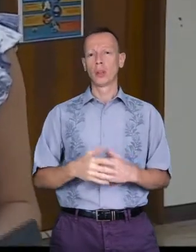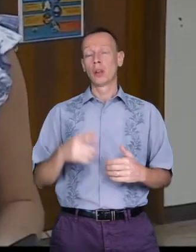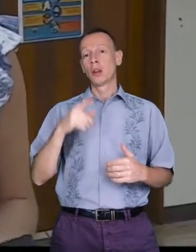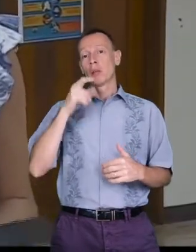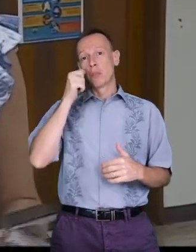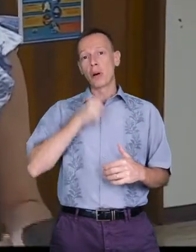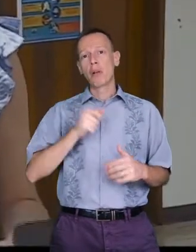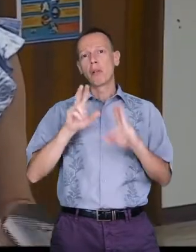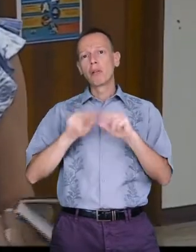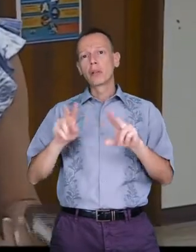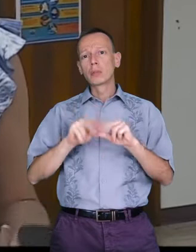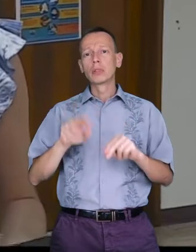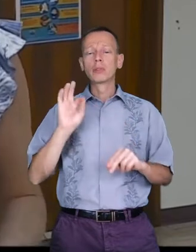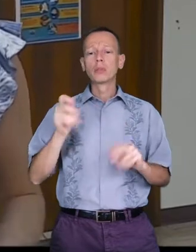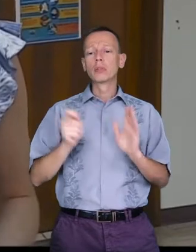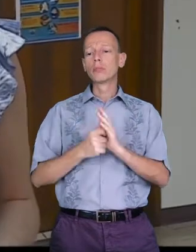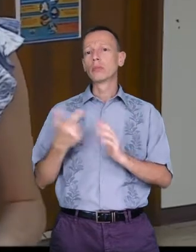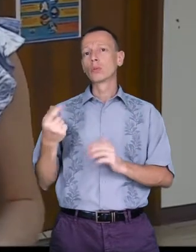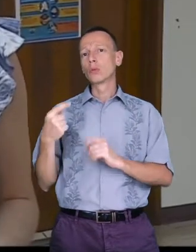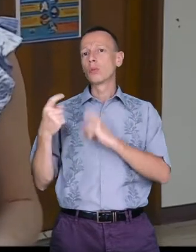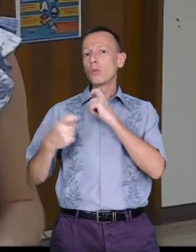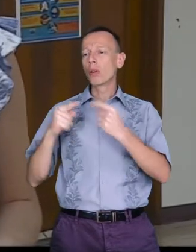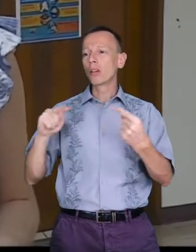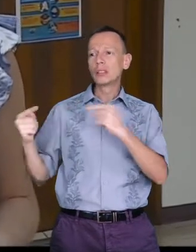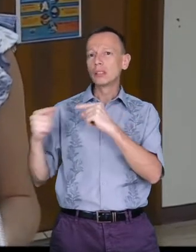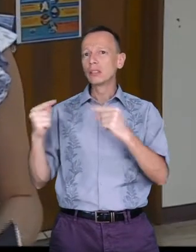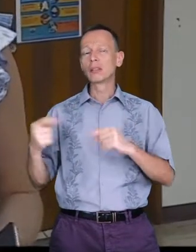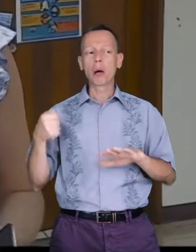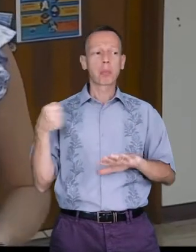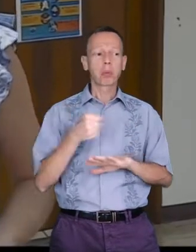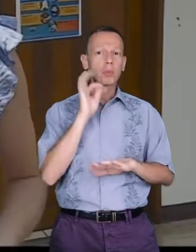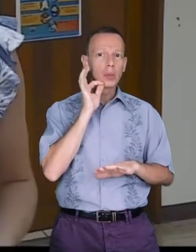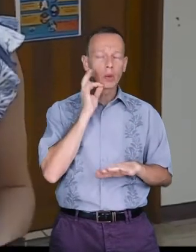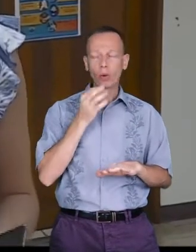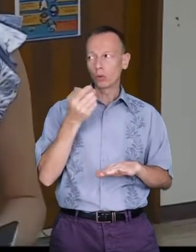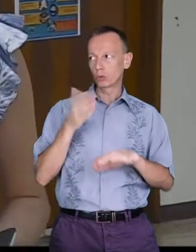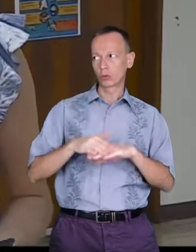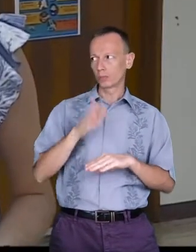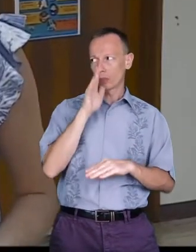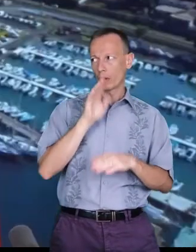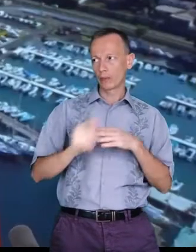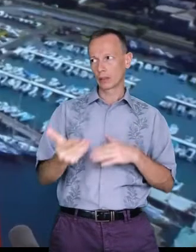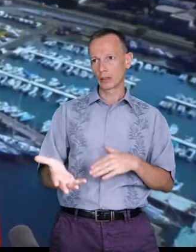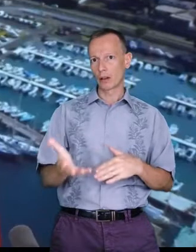expliquent que l'enfant a pris des coups lors d'épisodes de violence conjugale. Impossible, répondent les experts.